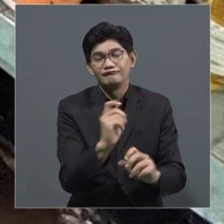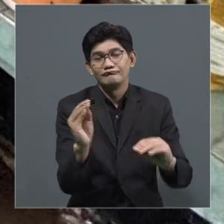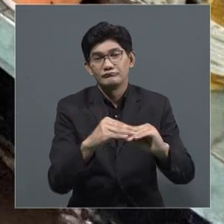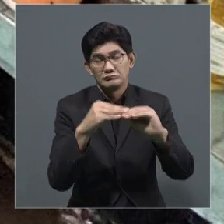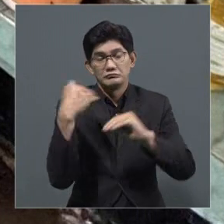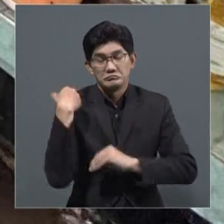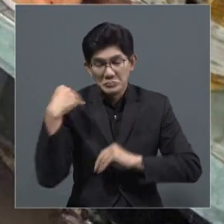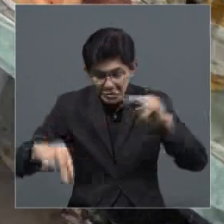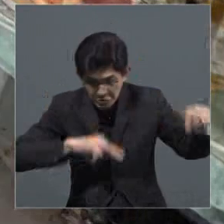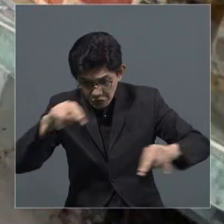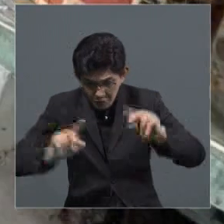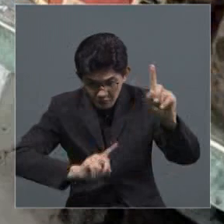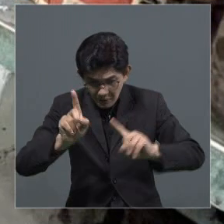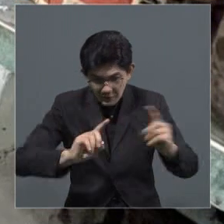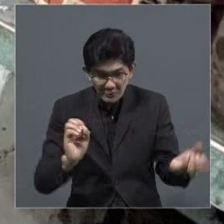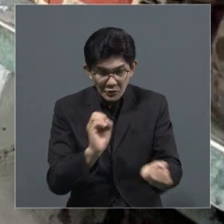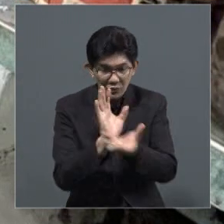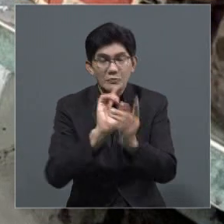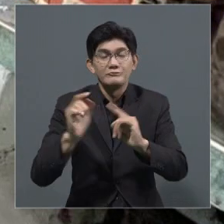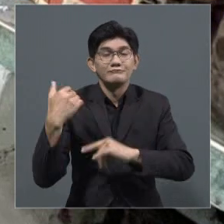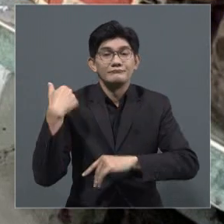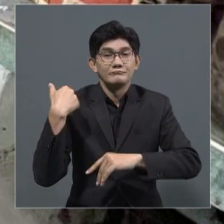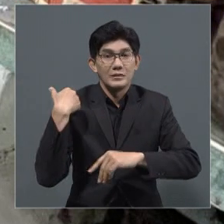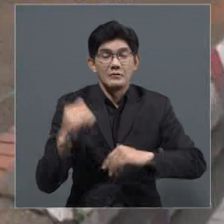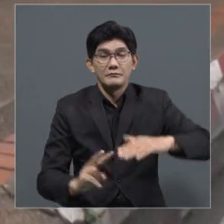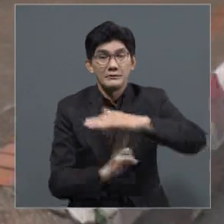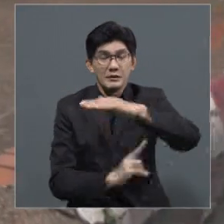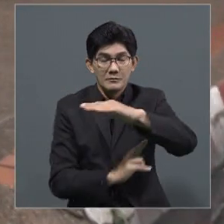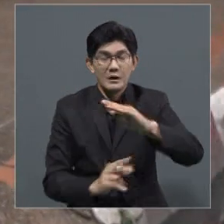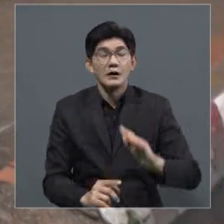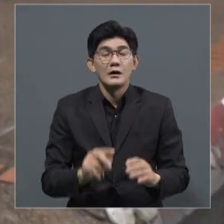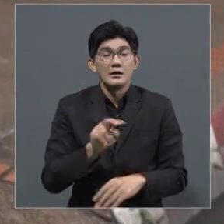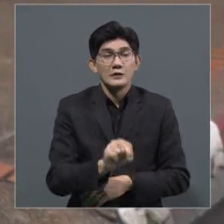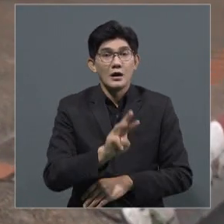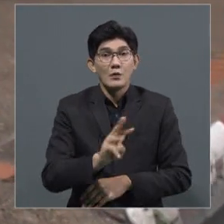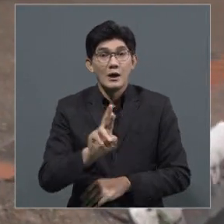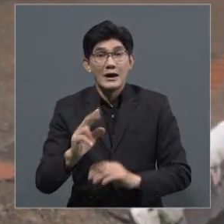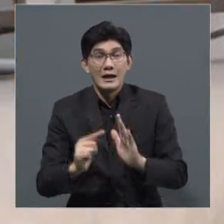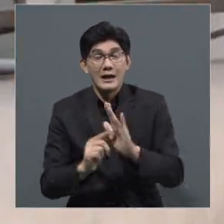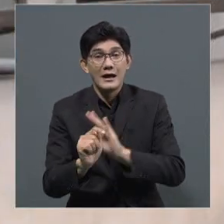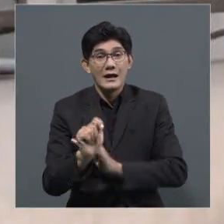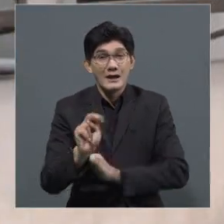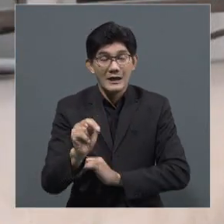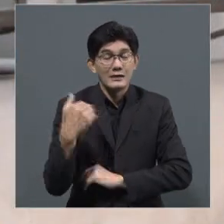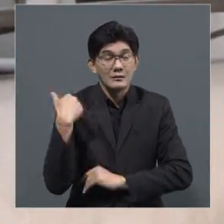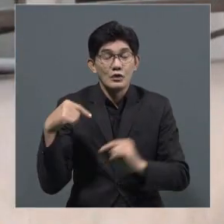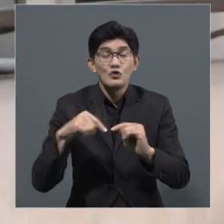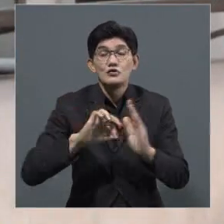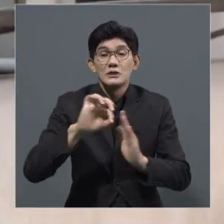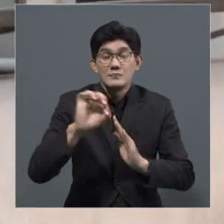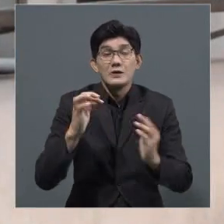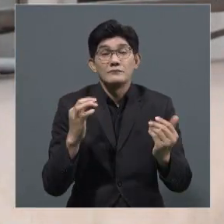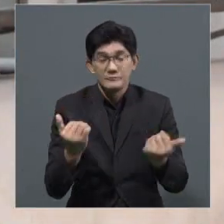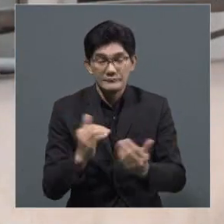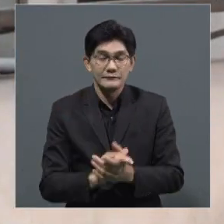สำรวดความเสียหายที่จุดตรวจ P1นะครับที่สะพานนวรัตอำเภอเมืองเชียงใหม่จังหวัดเชียงใหม่นะครับโดยทางคุณ